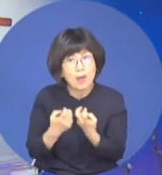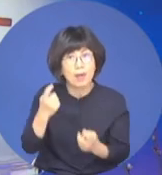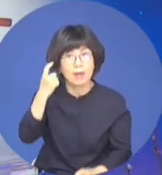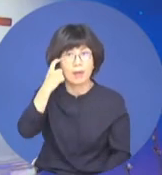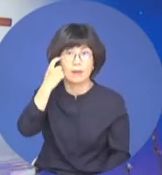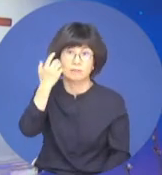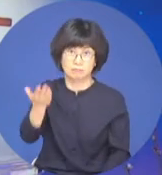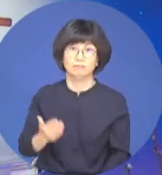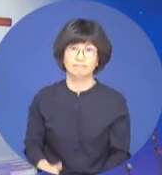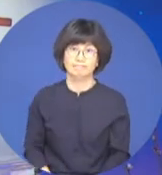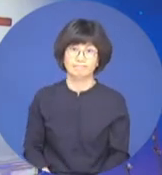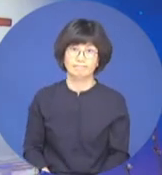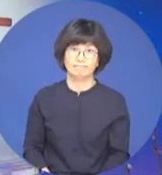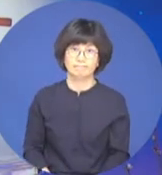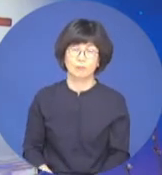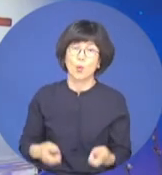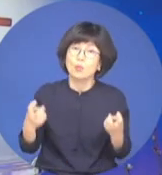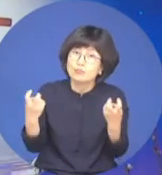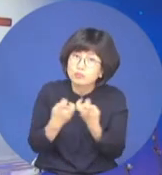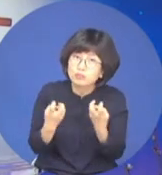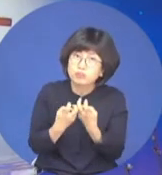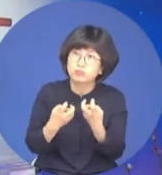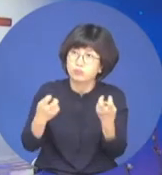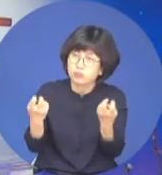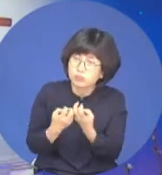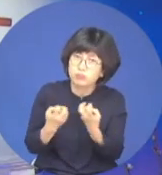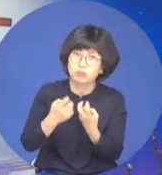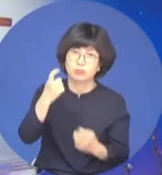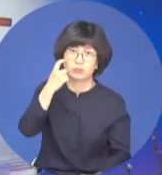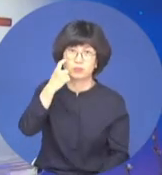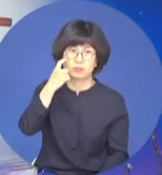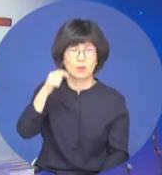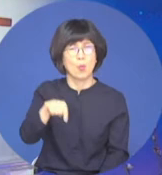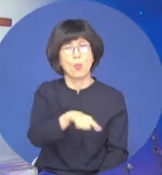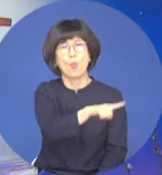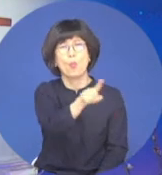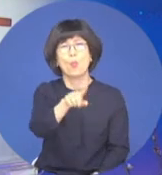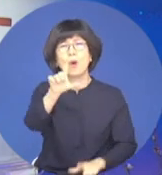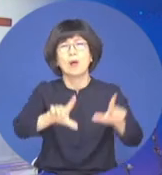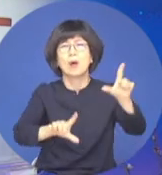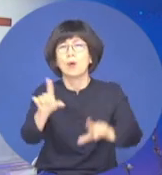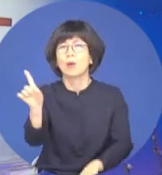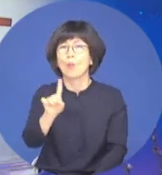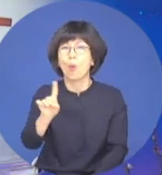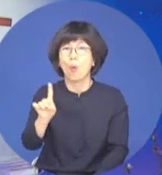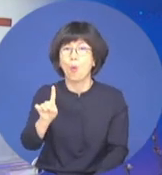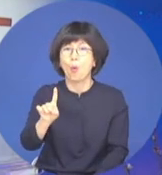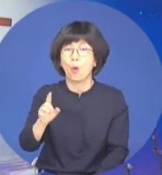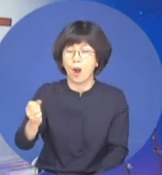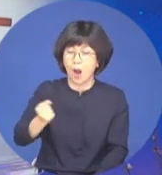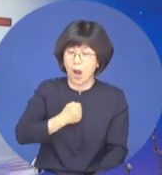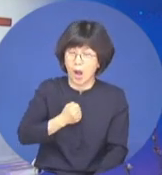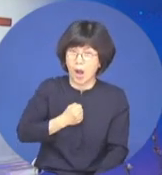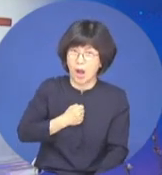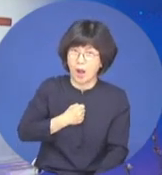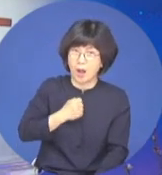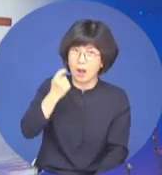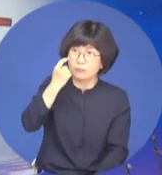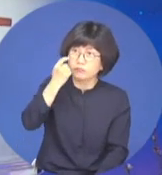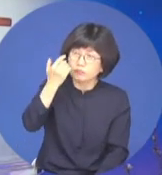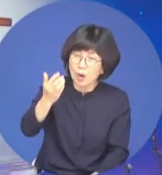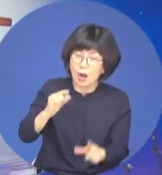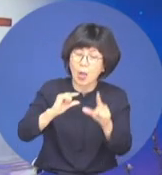이런 어찌하여 어찌하여 이렇게 왜 이런 상황이 벌어집니까? 라고 탄식하는 소수의 믿음의 사람들이